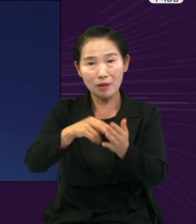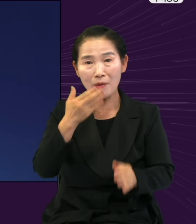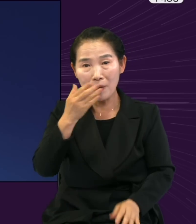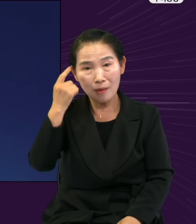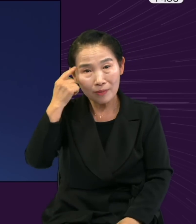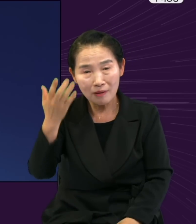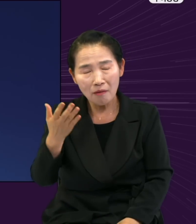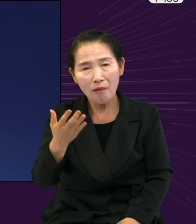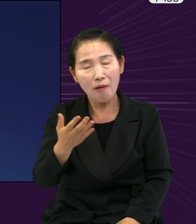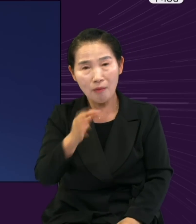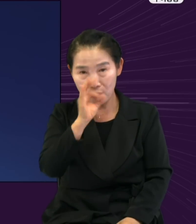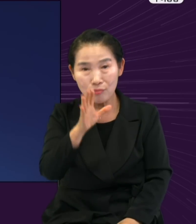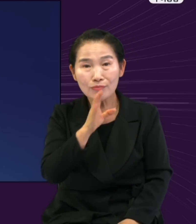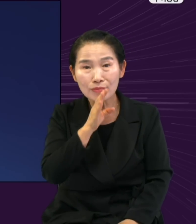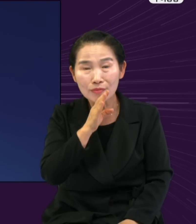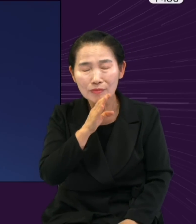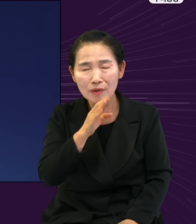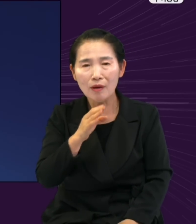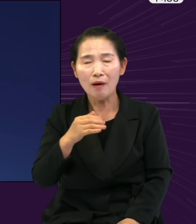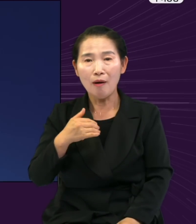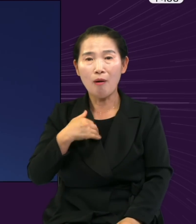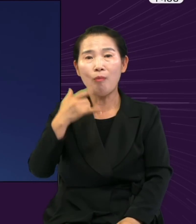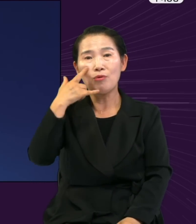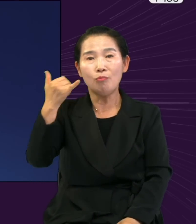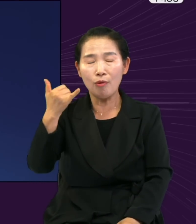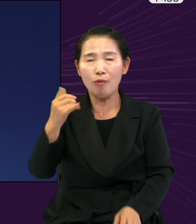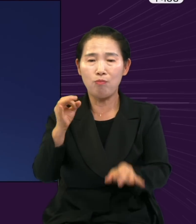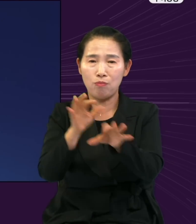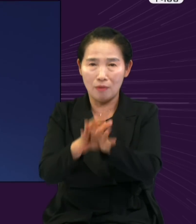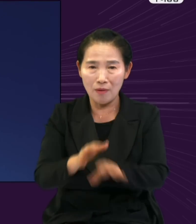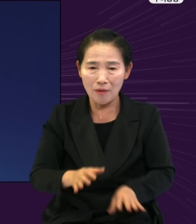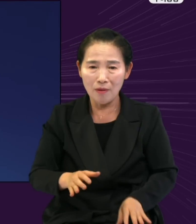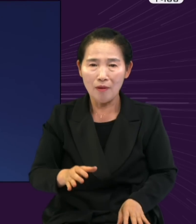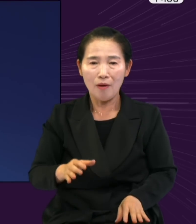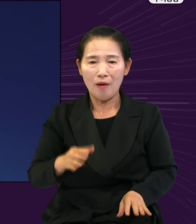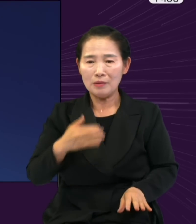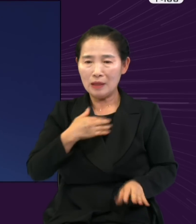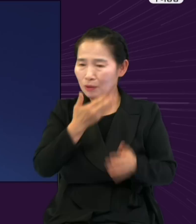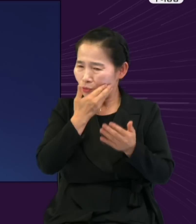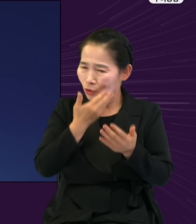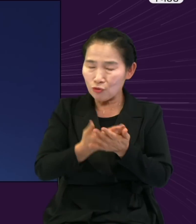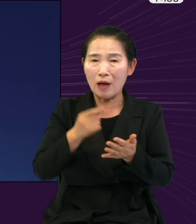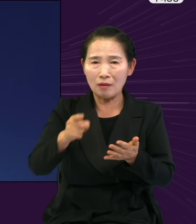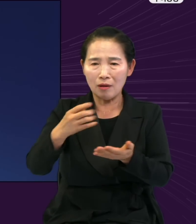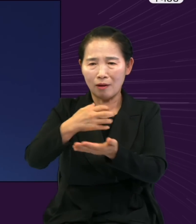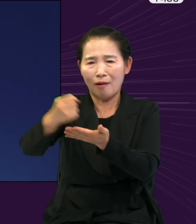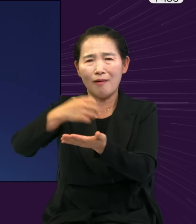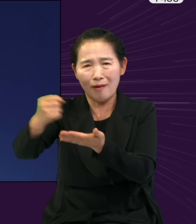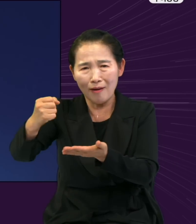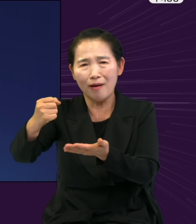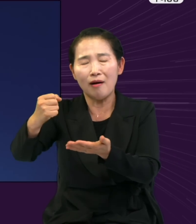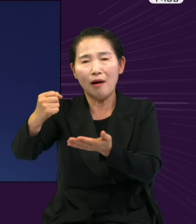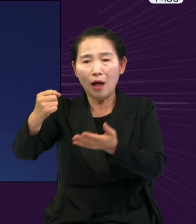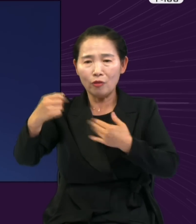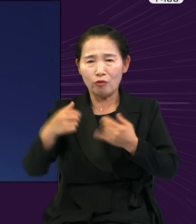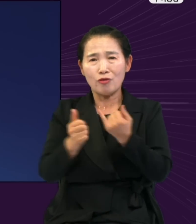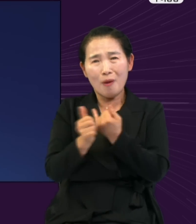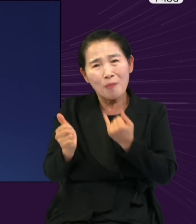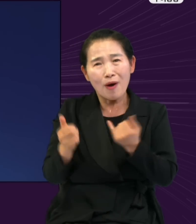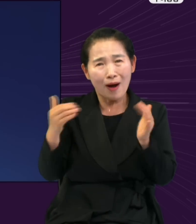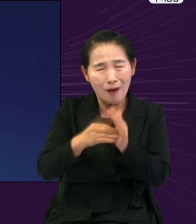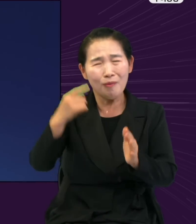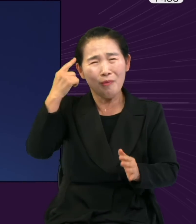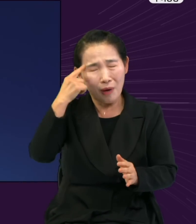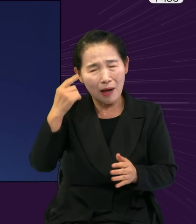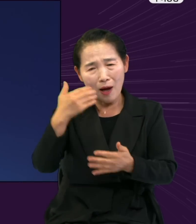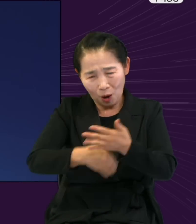되죠. 저한테 아빠도 엄마도 제가 소중하게 생각하는 모든 것들을 다 앗아가셨으면 이거는 좀 남겨두셔야 하지 않겠어요? 그